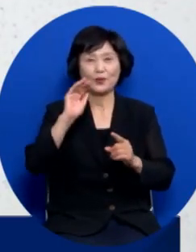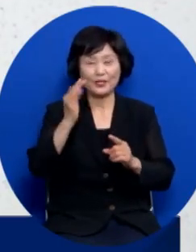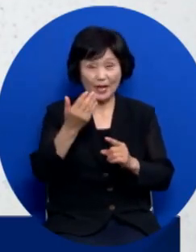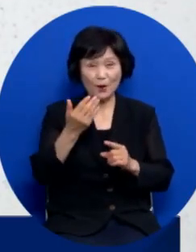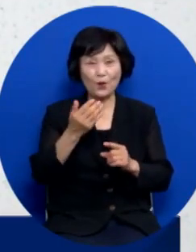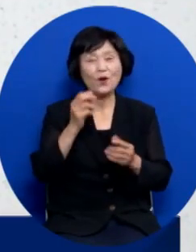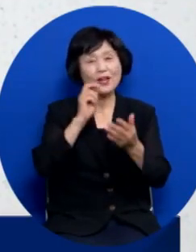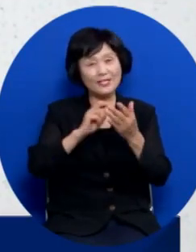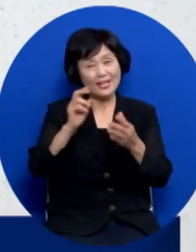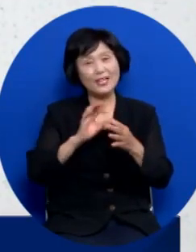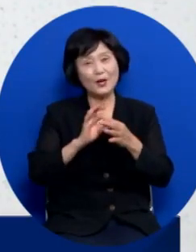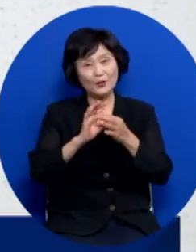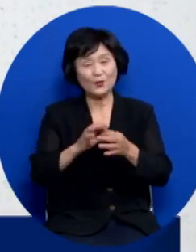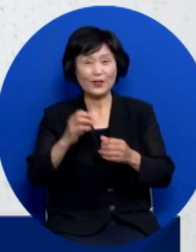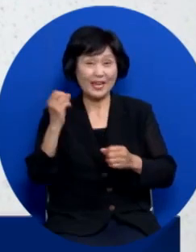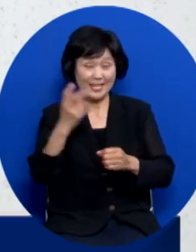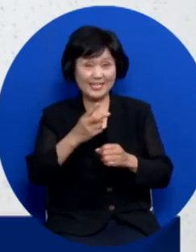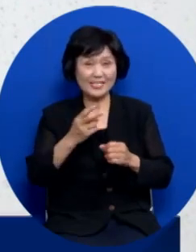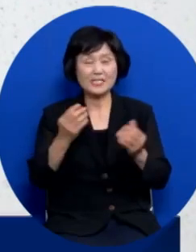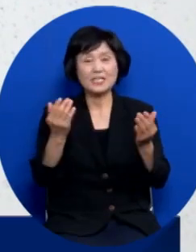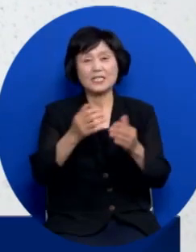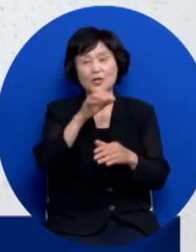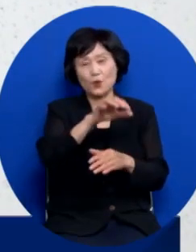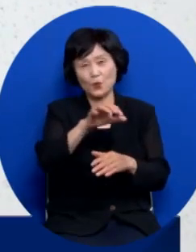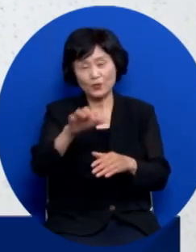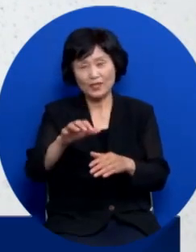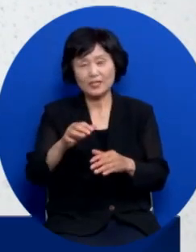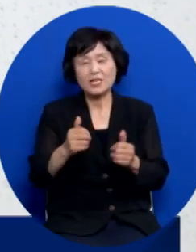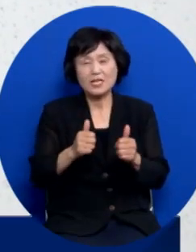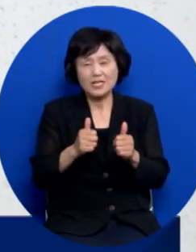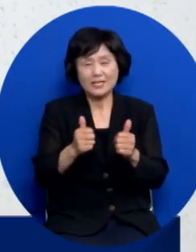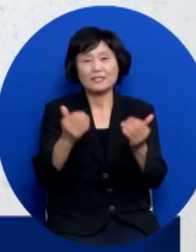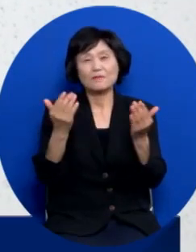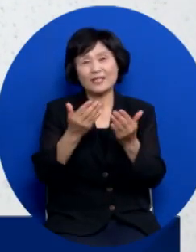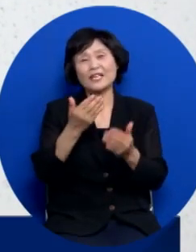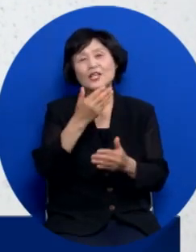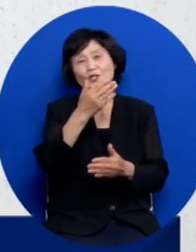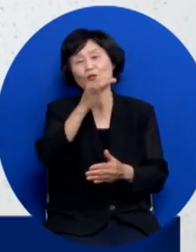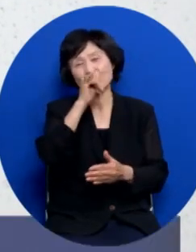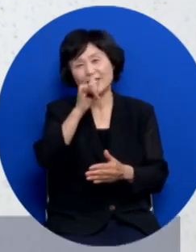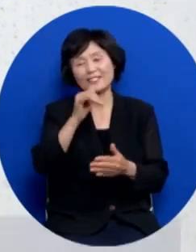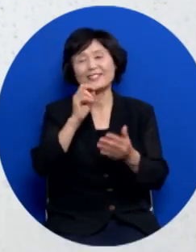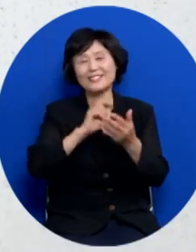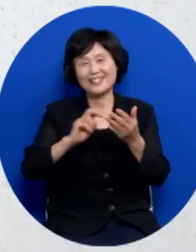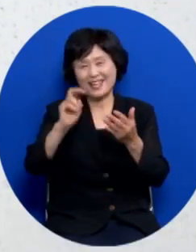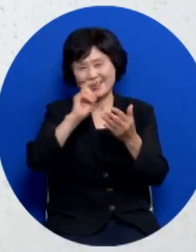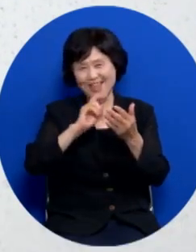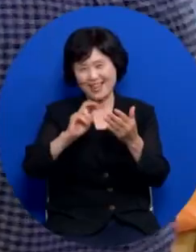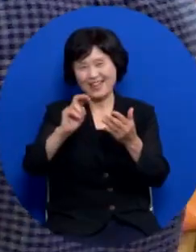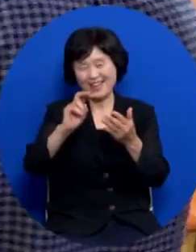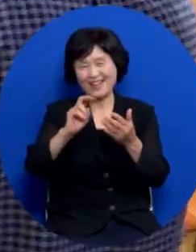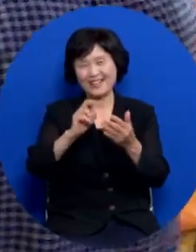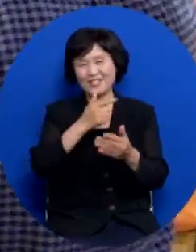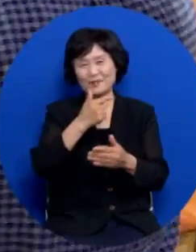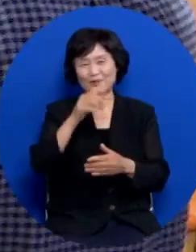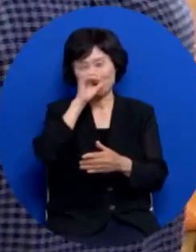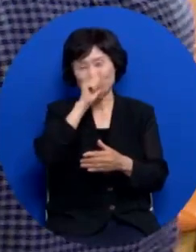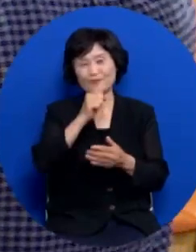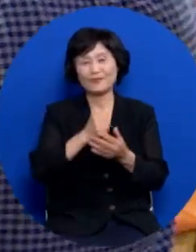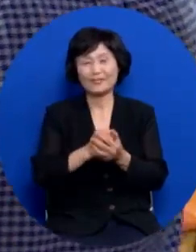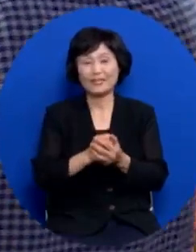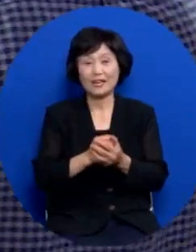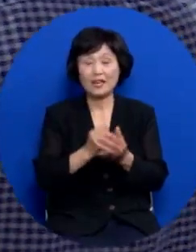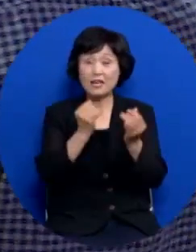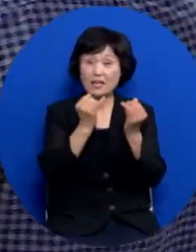다시 사역지에서 정말 저희들이 열심히 사역을 할 수 있는 힘이 되는 공간인 것 같습니다. 교회 안